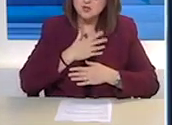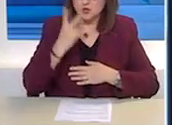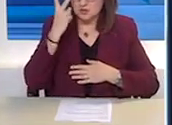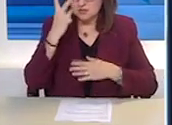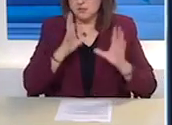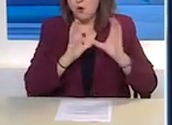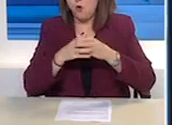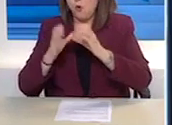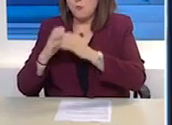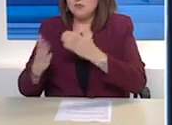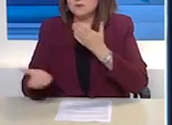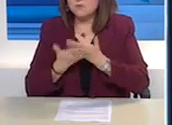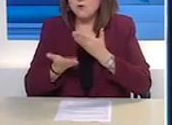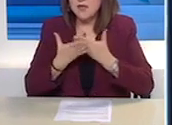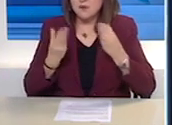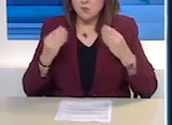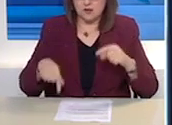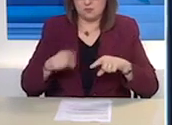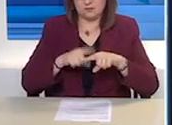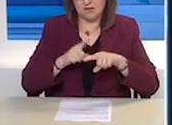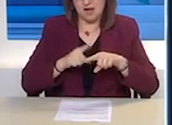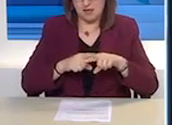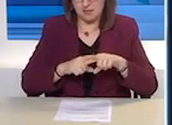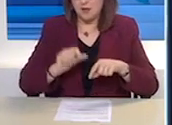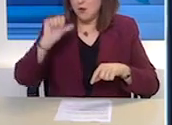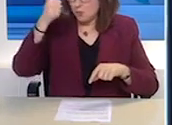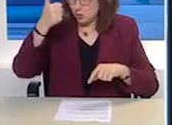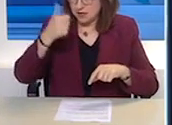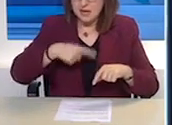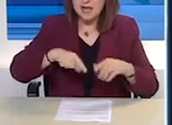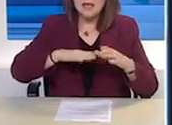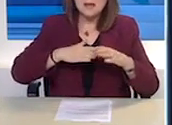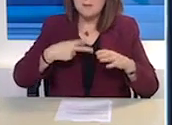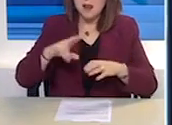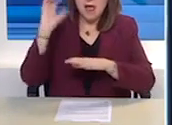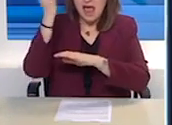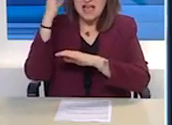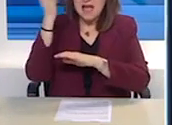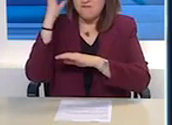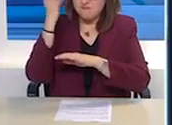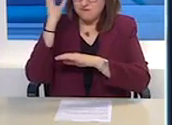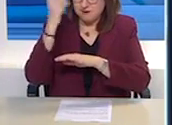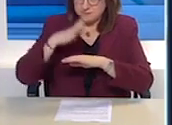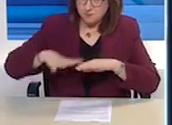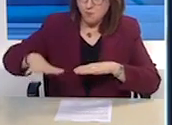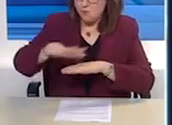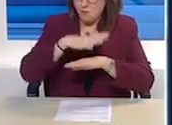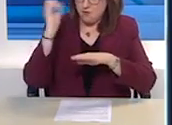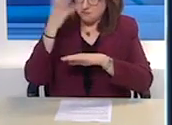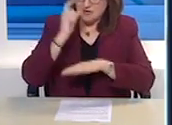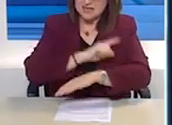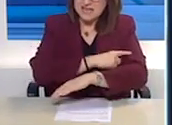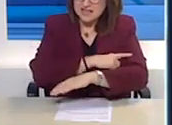χώρα μας στην αντιμετώπιση του ιού. Πρώτα, στο προσωπικό του ΕΚΑΒ και του Κέντρου Επιχειρήσεων του ΕΚΑΒ.